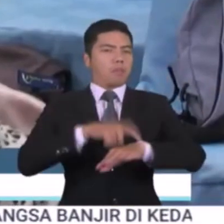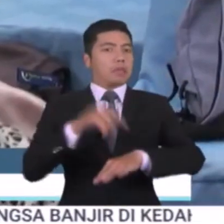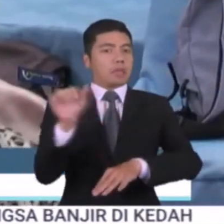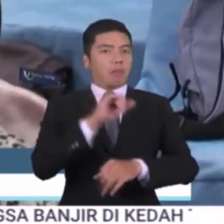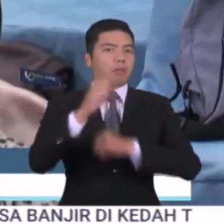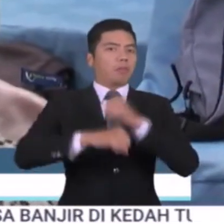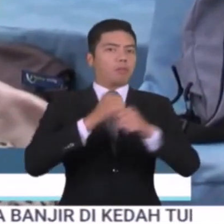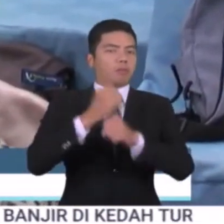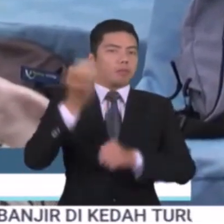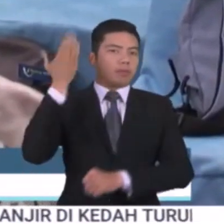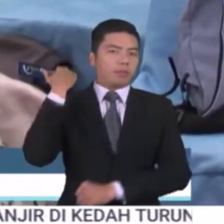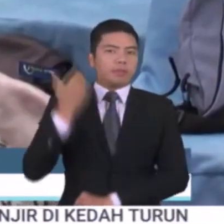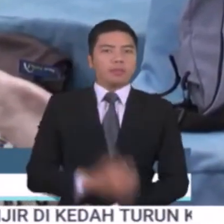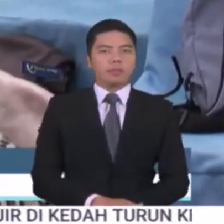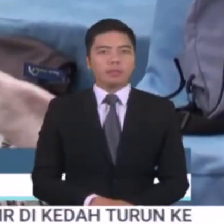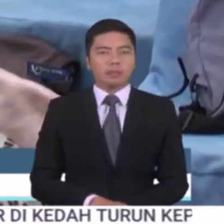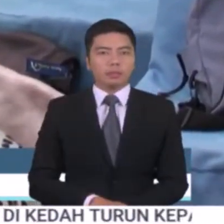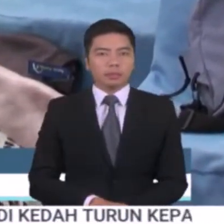lalu.